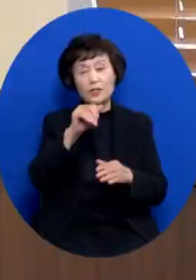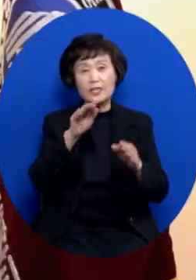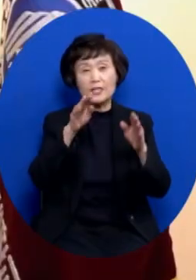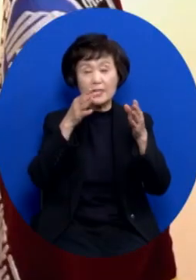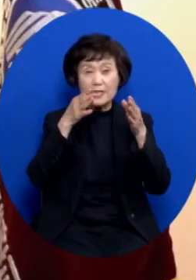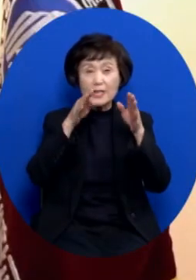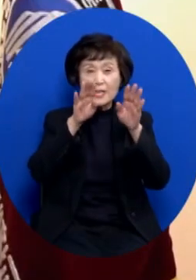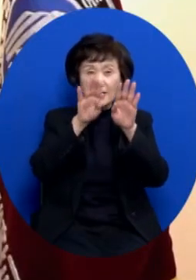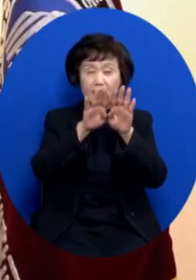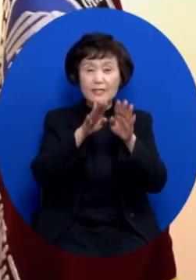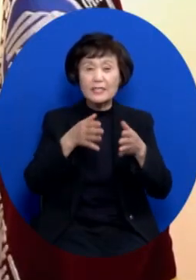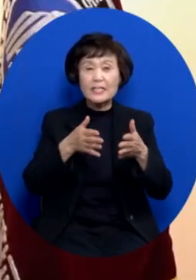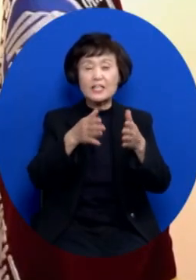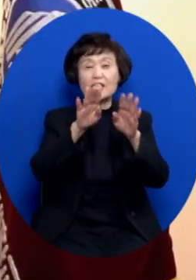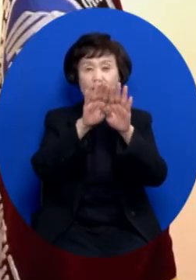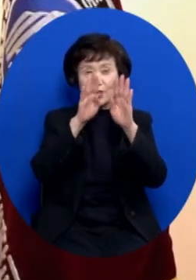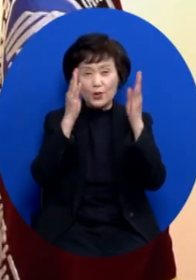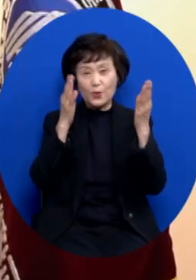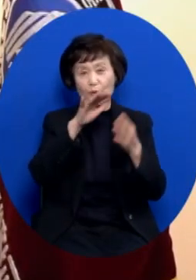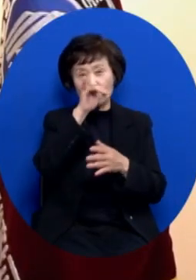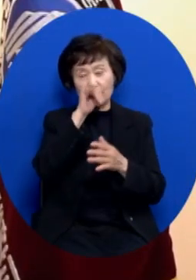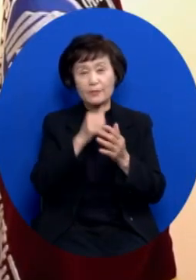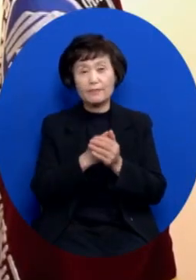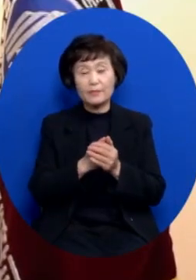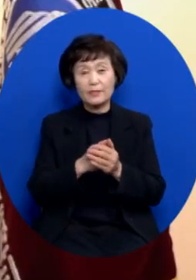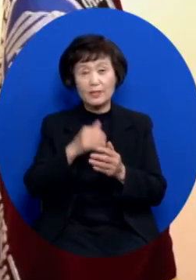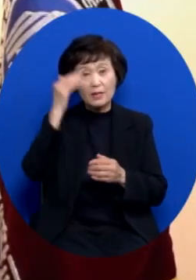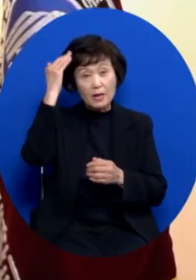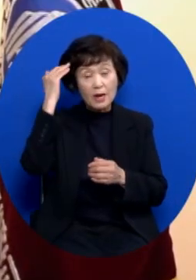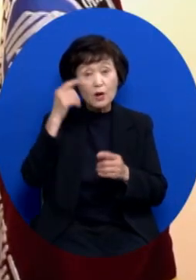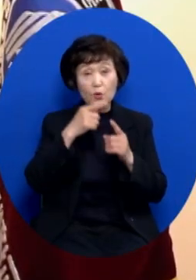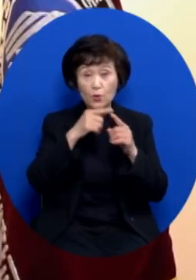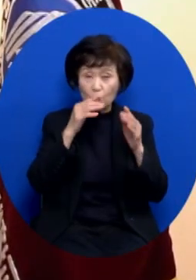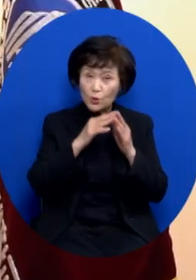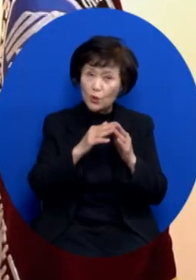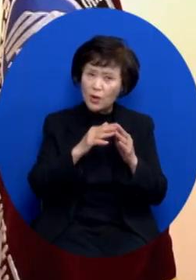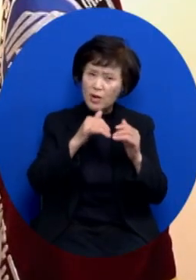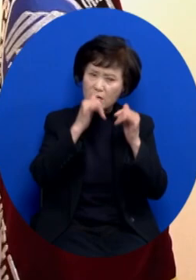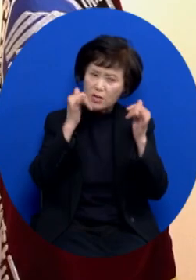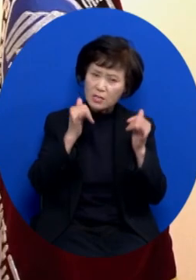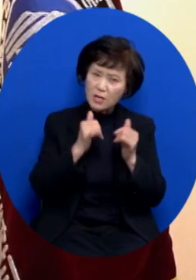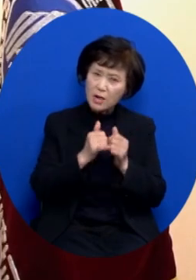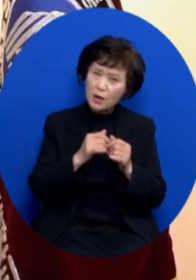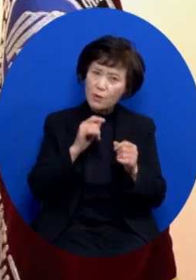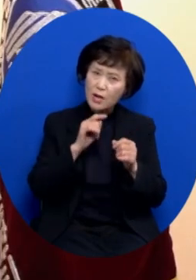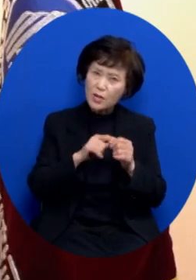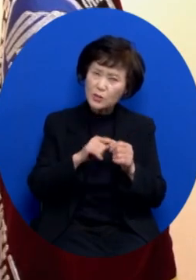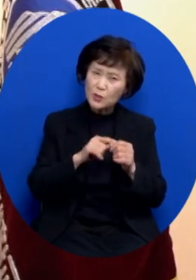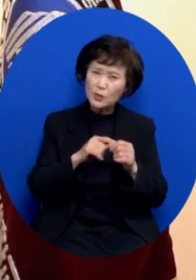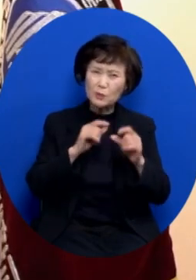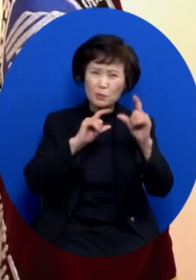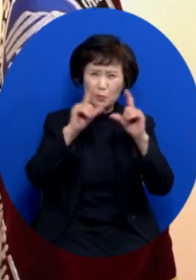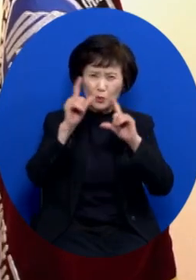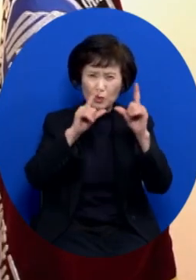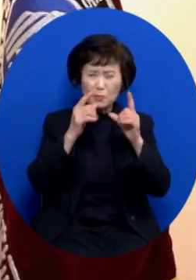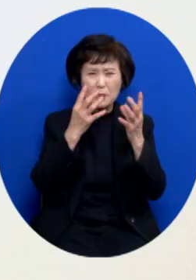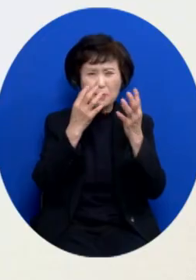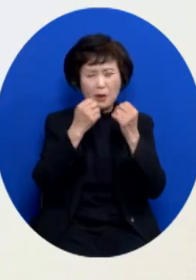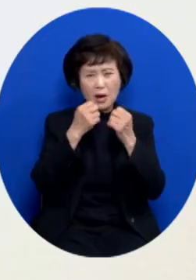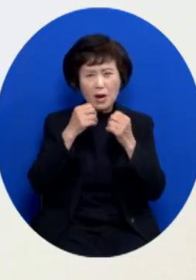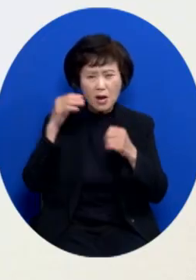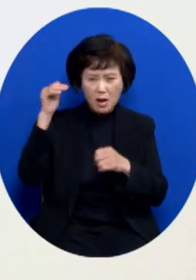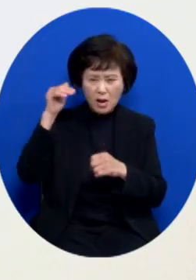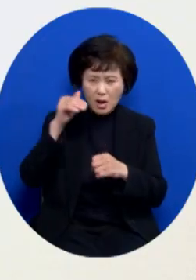합니다. 예, 그 한국 교회가 대사회적으로 그 이미지가 많이 좀 실추돼 있는